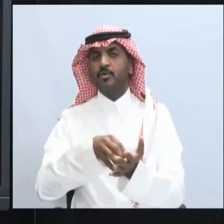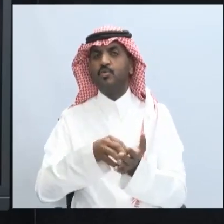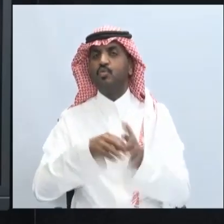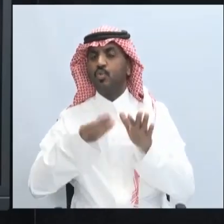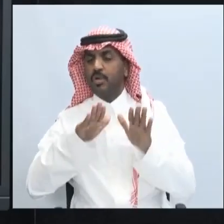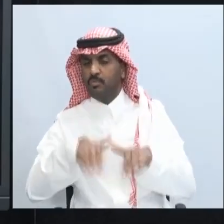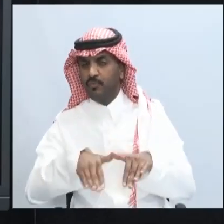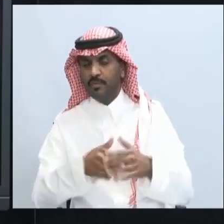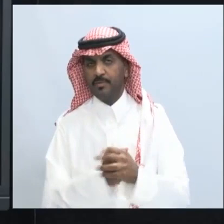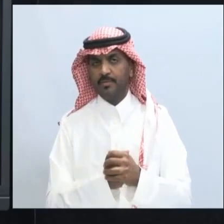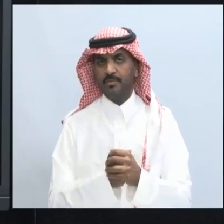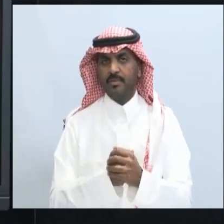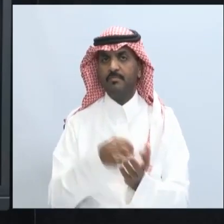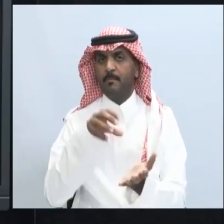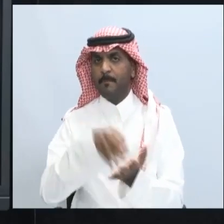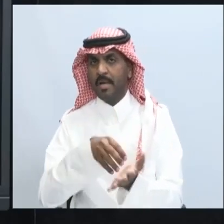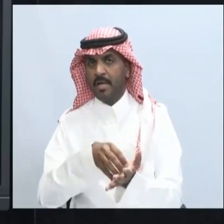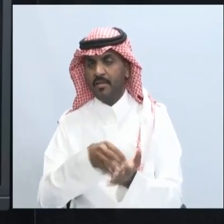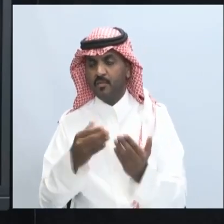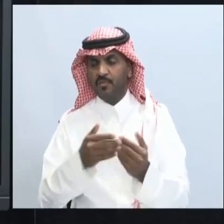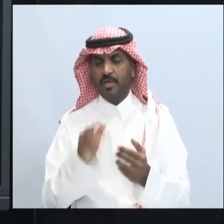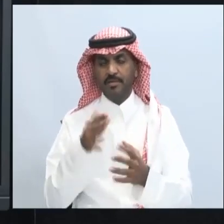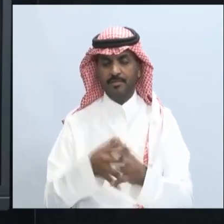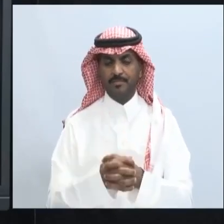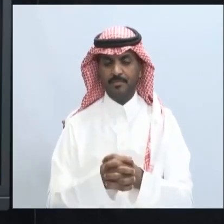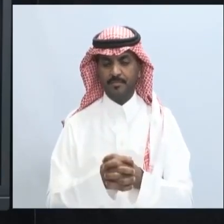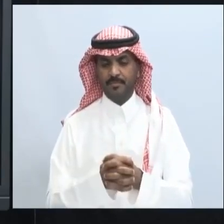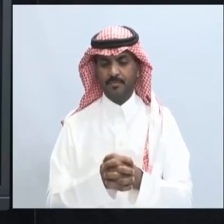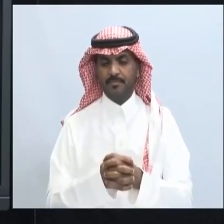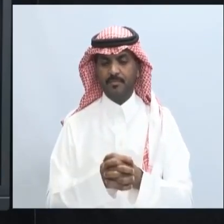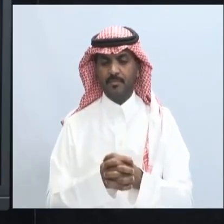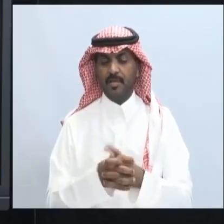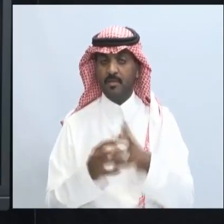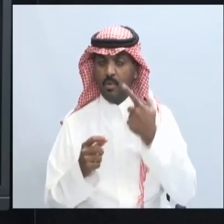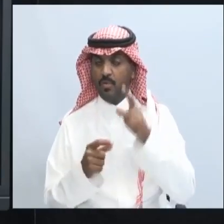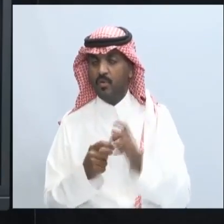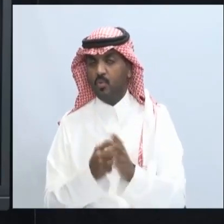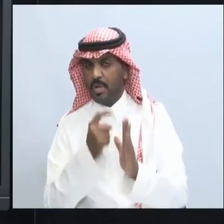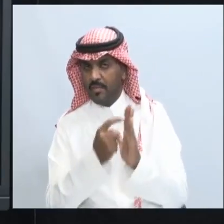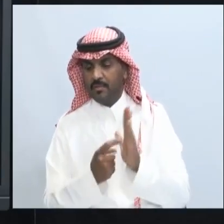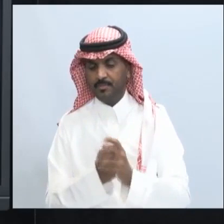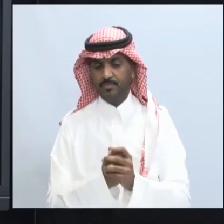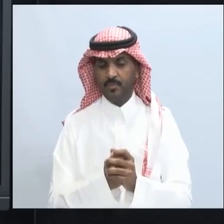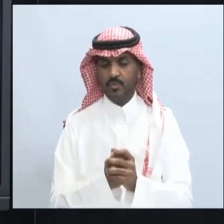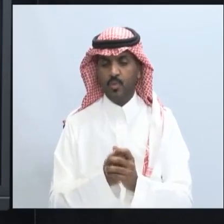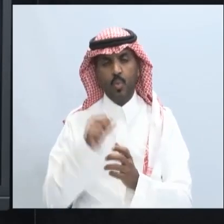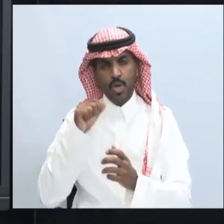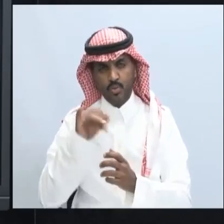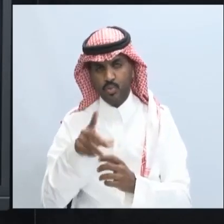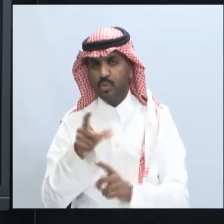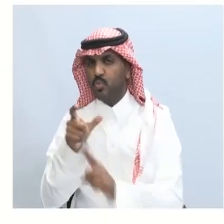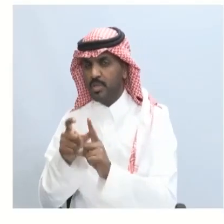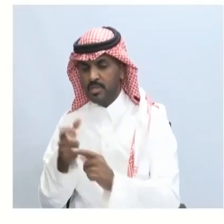فيه هو المكان الذي يقيم فيه عاده فهذا ما بينه المنظم ويجوز ان يكون